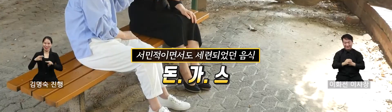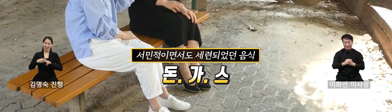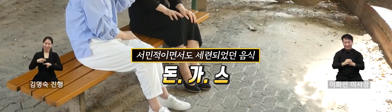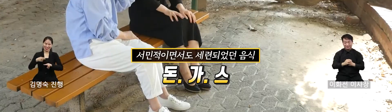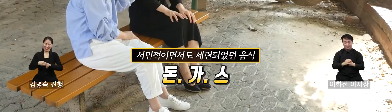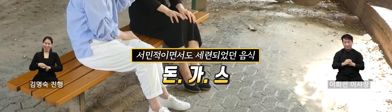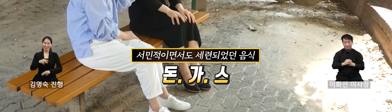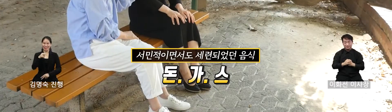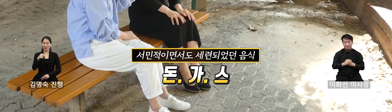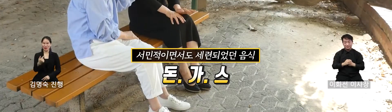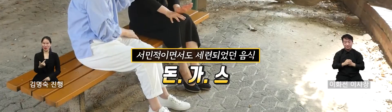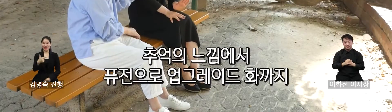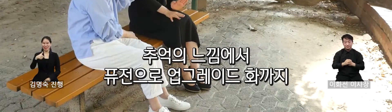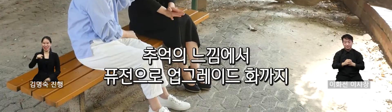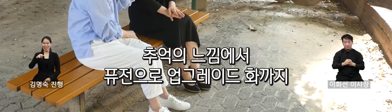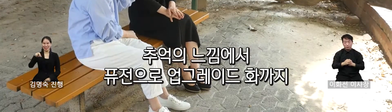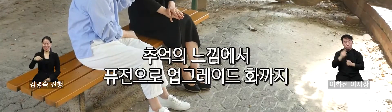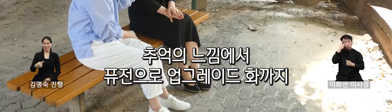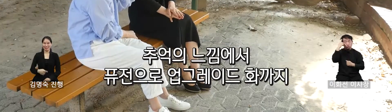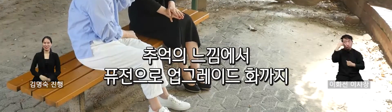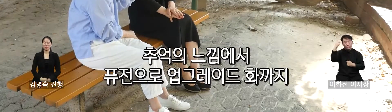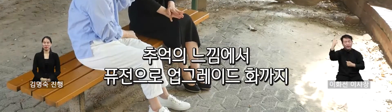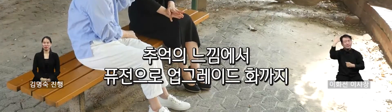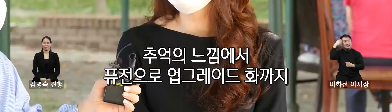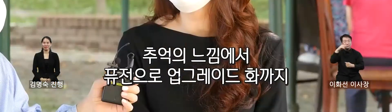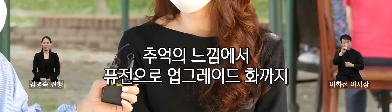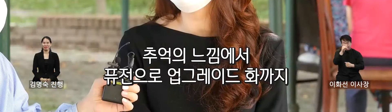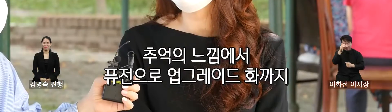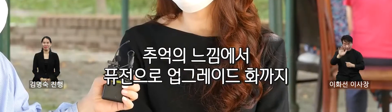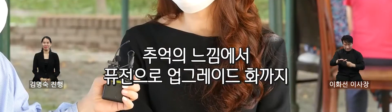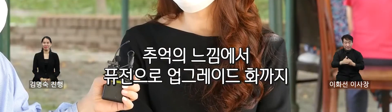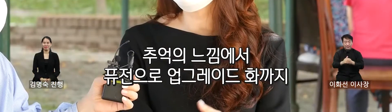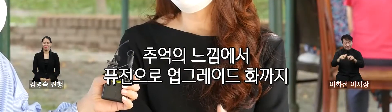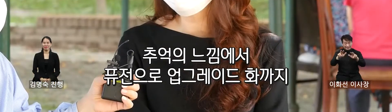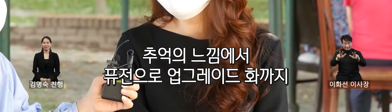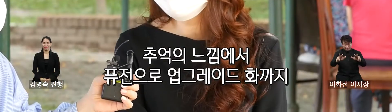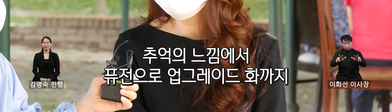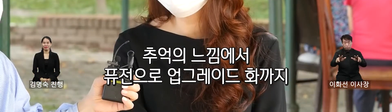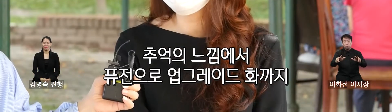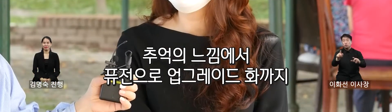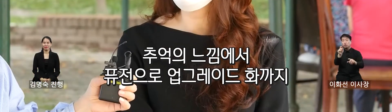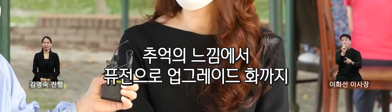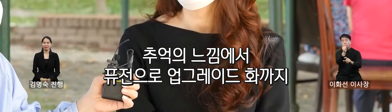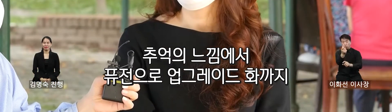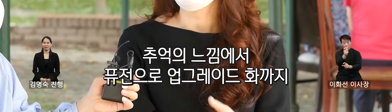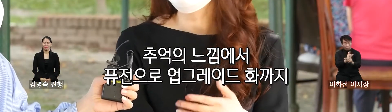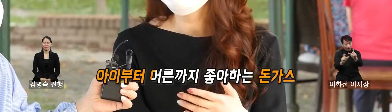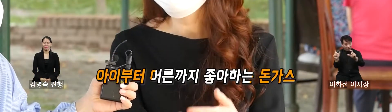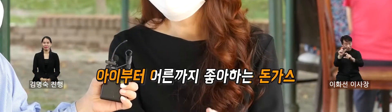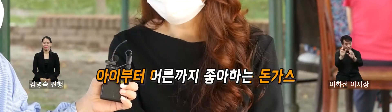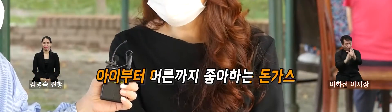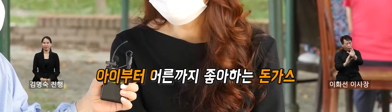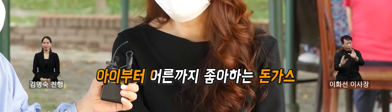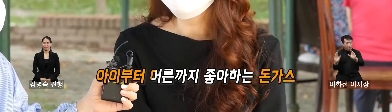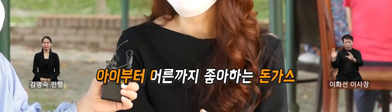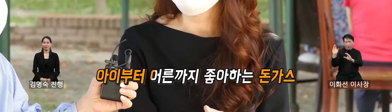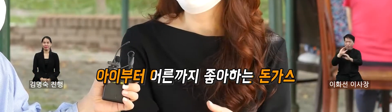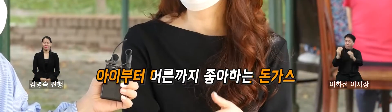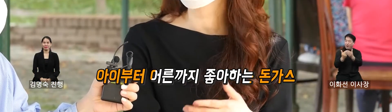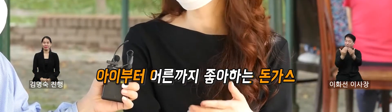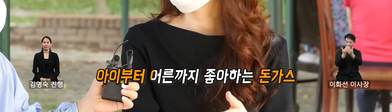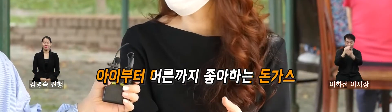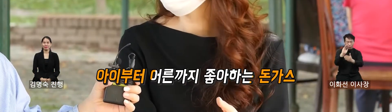돈가스. 그 추억의 느낌도 있지만 지금은 또 퓨전으로 업그레이드 되고 아이들도 많이